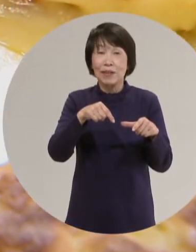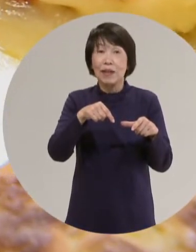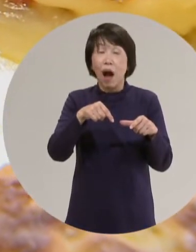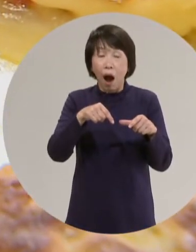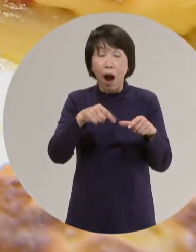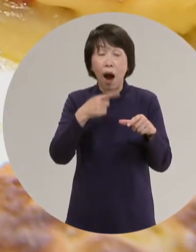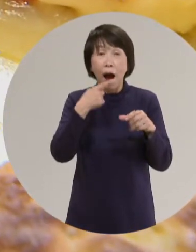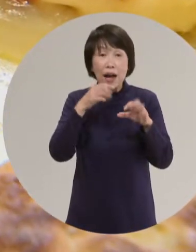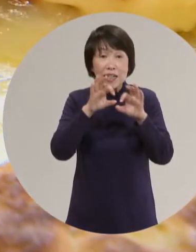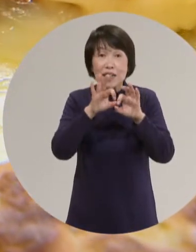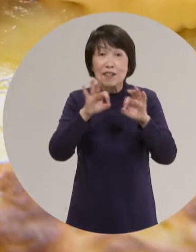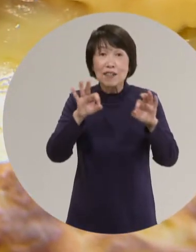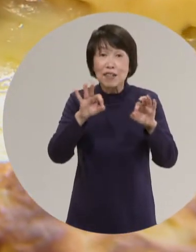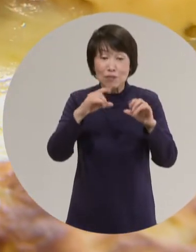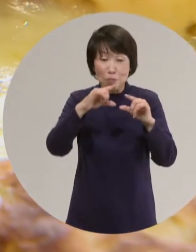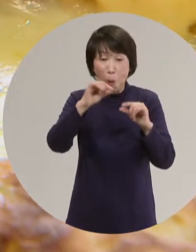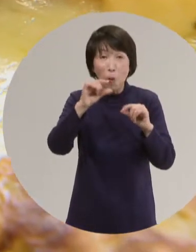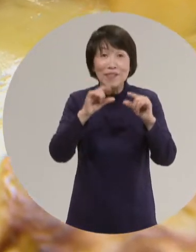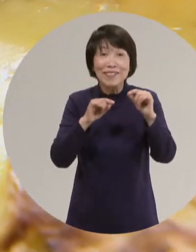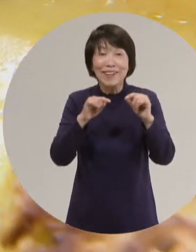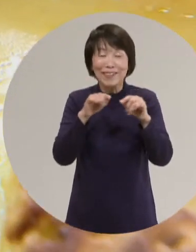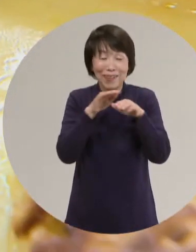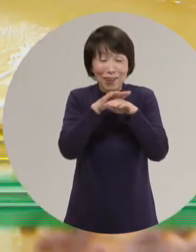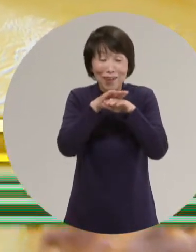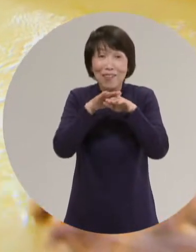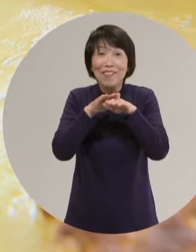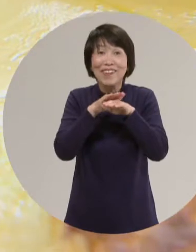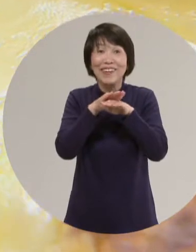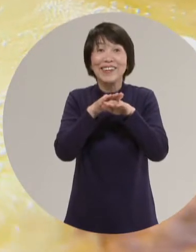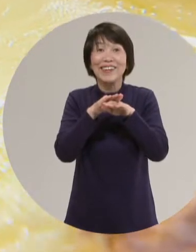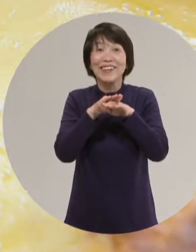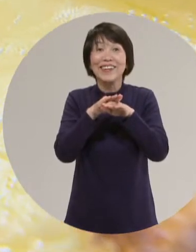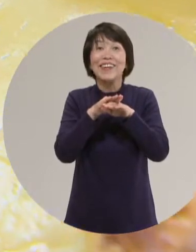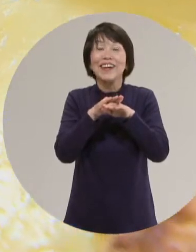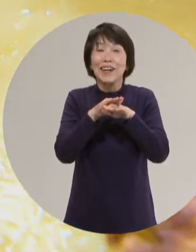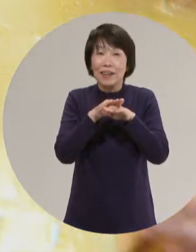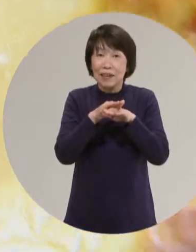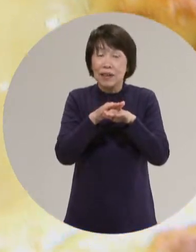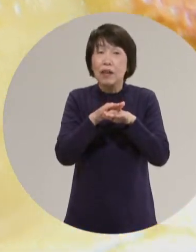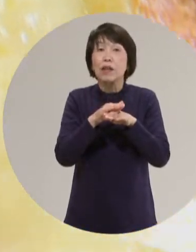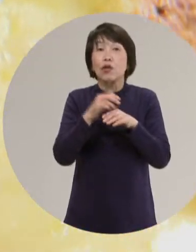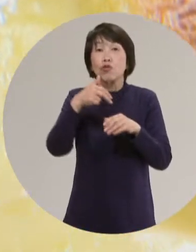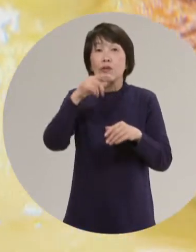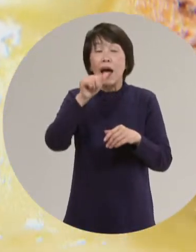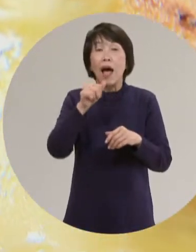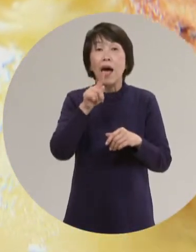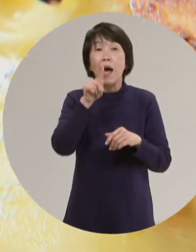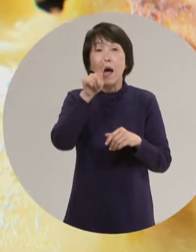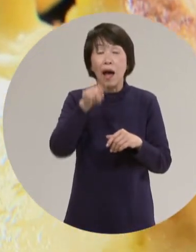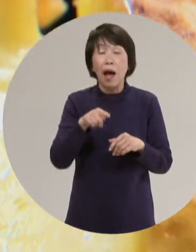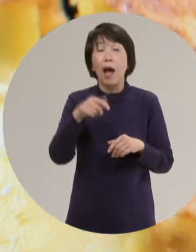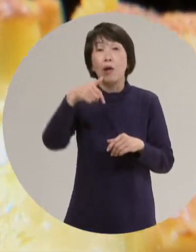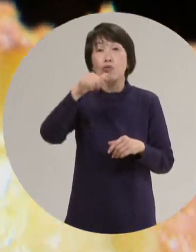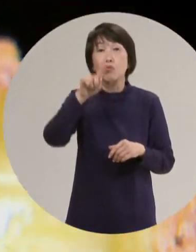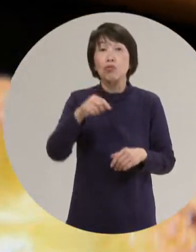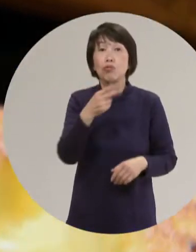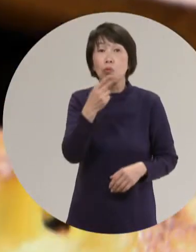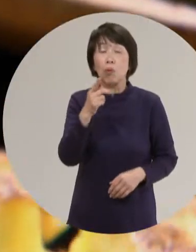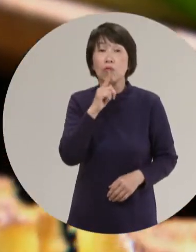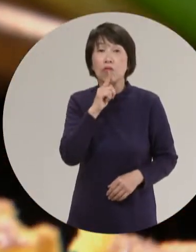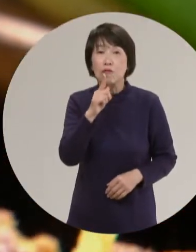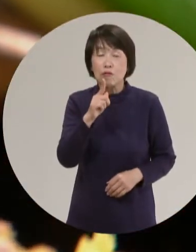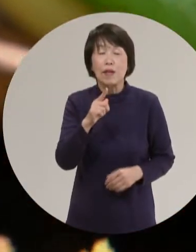野菜も星形、またこれかわいい。スターフードの定義は稲川町の野菜を使うことなんですって